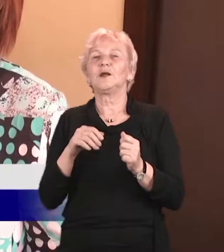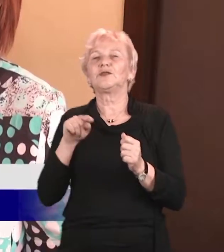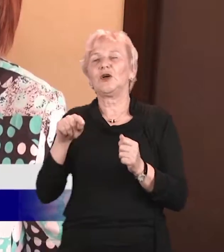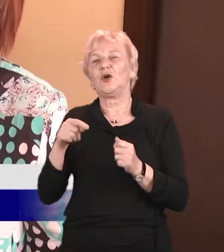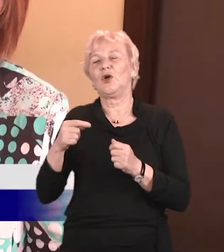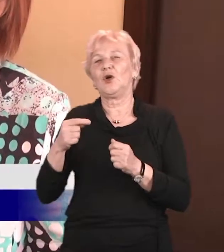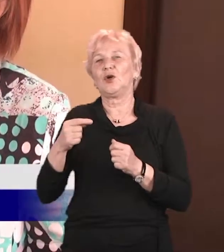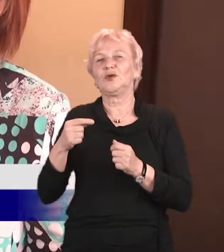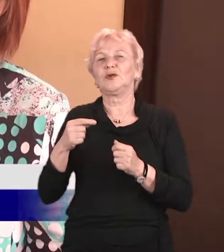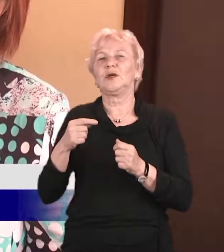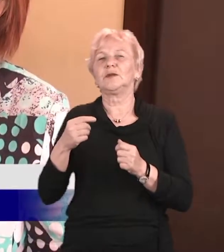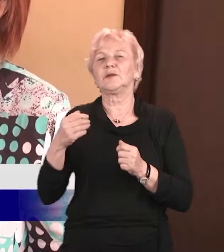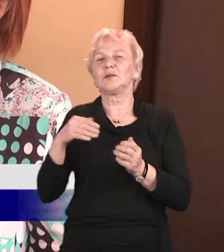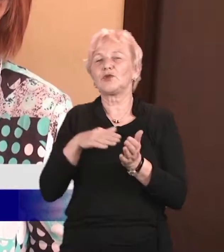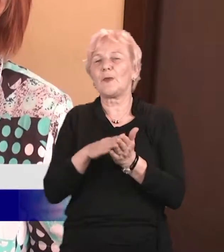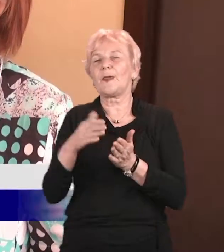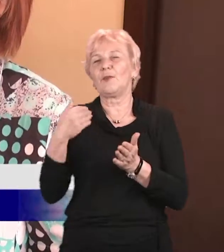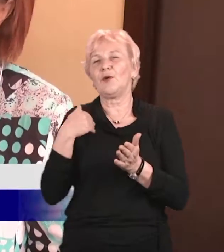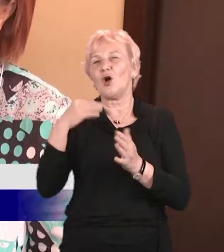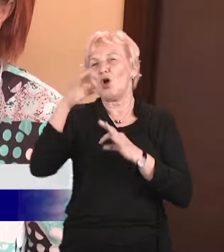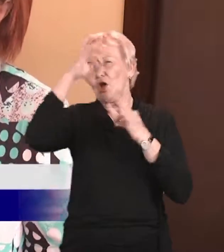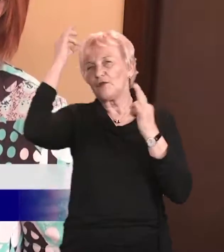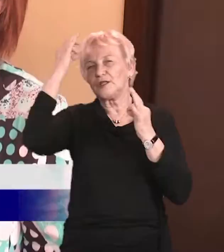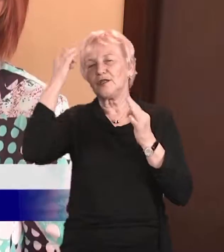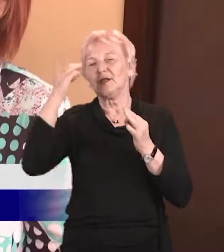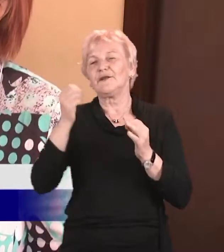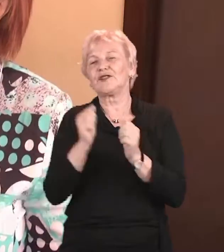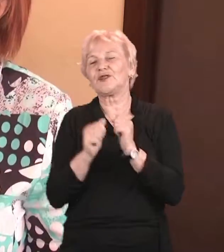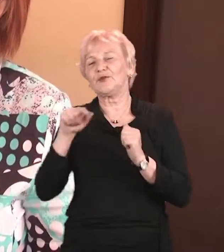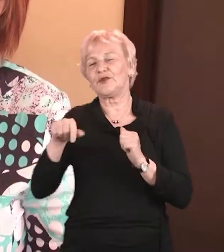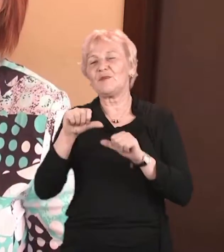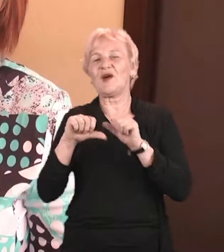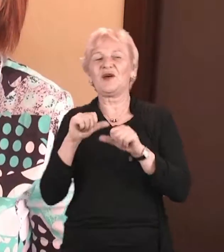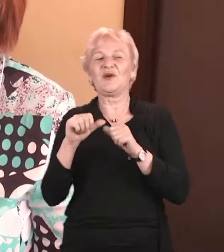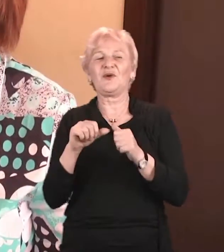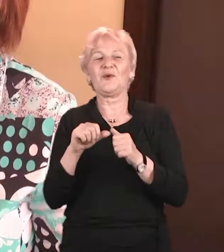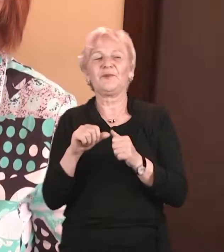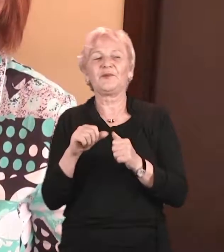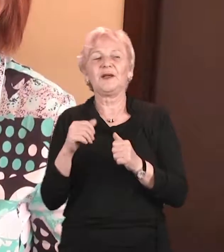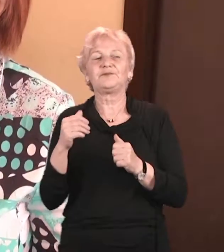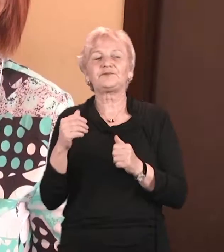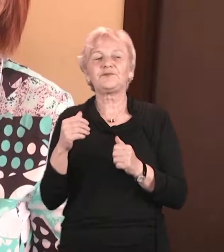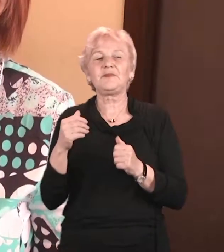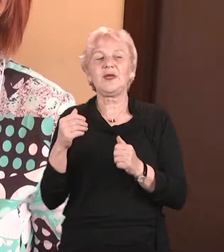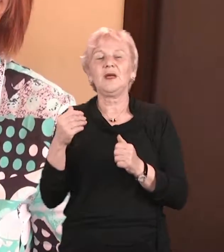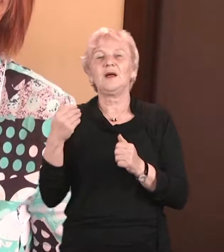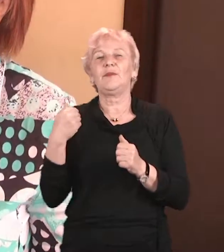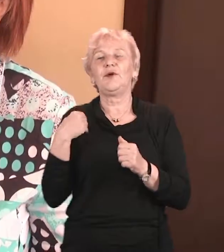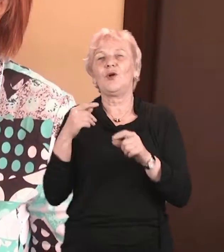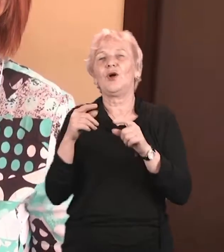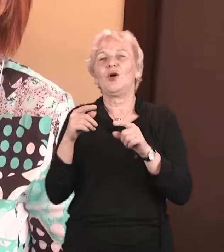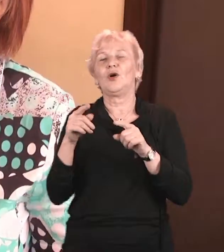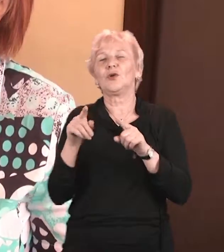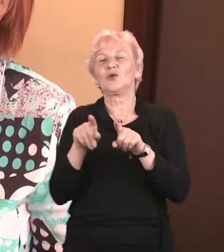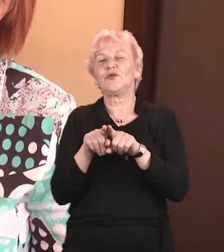bardzo dawno, bo rozpoczęliśmy wraz ze styczniem tego roku. Udało nam się zrobić piękny dzień świętujący